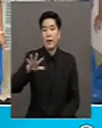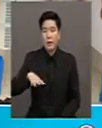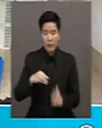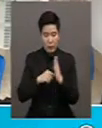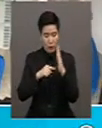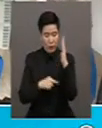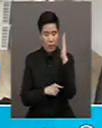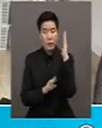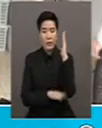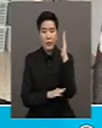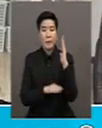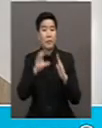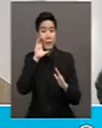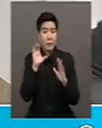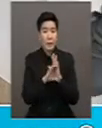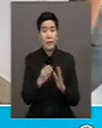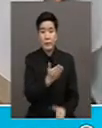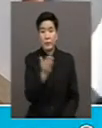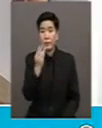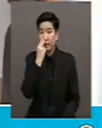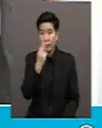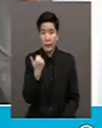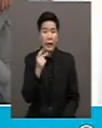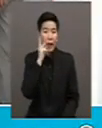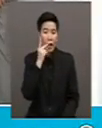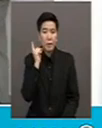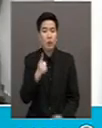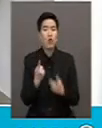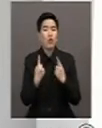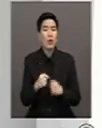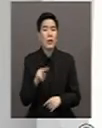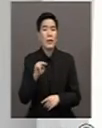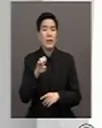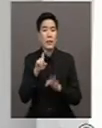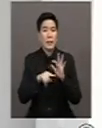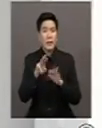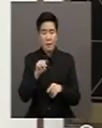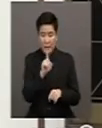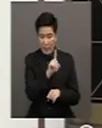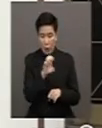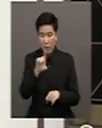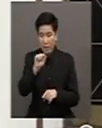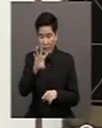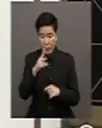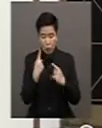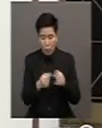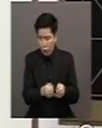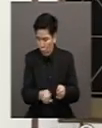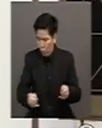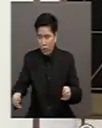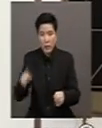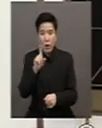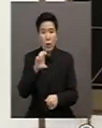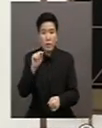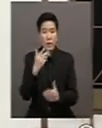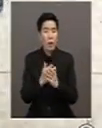ละครับถ้าจากภาพที่คุณผู้ชมเห็นจากภาพข่าวนะครับเป็นตัวนิ่ม124ตัวมูลค่าก็ไปตีราคาได้1ล้